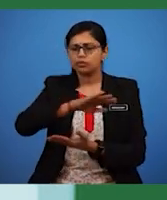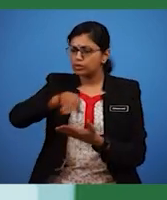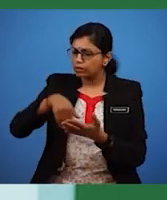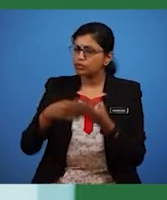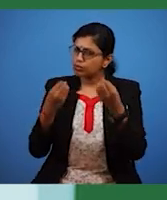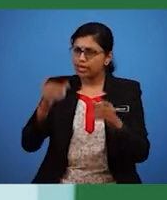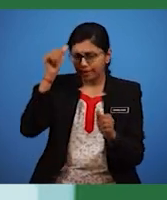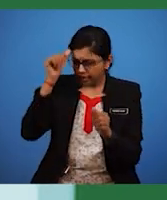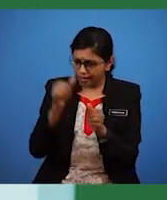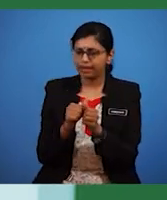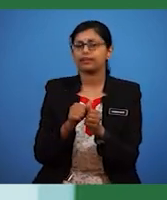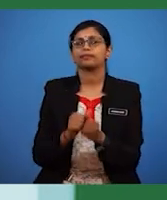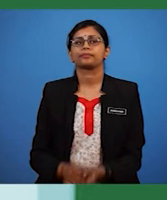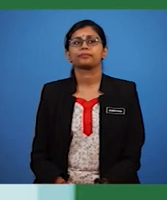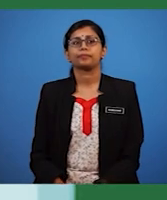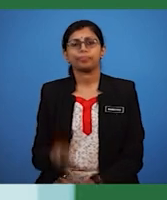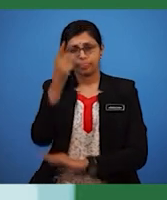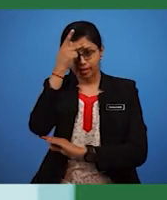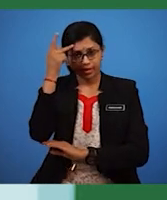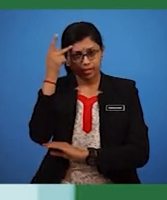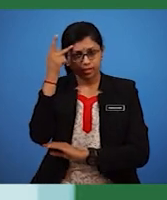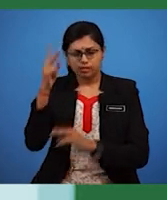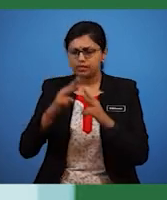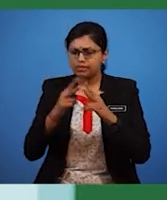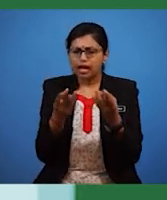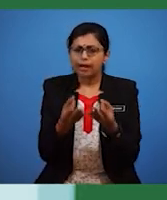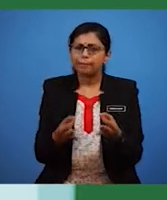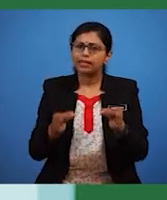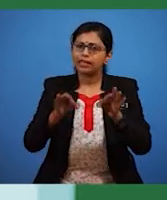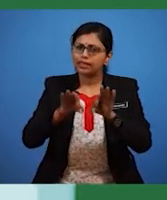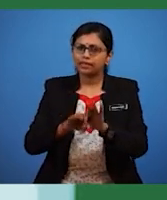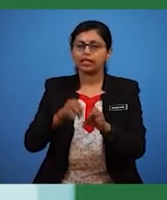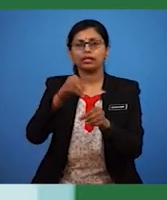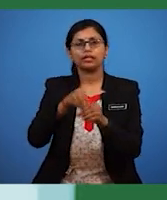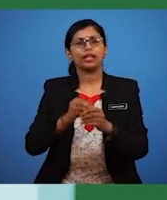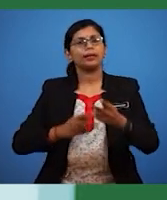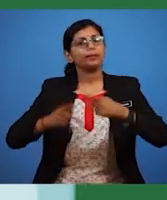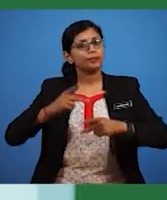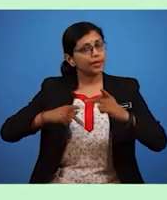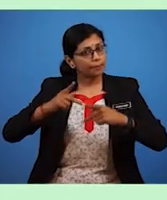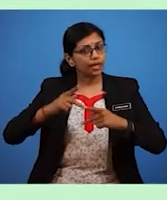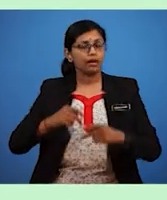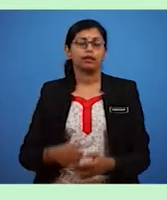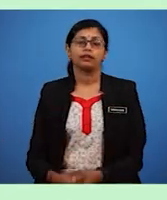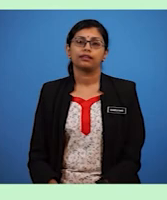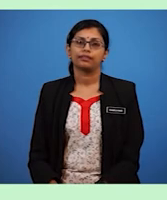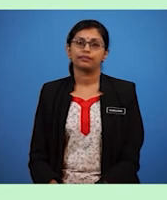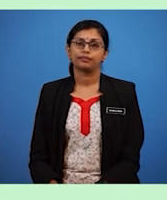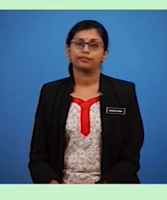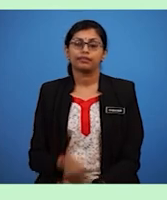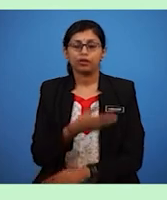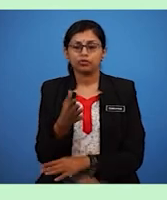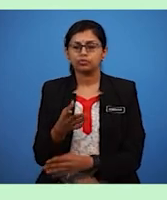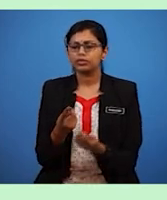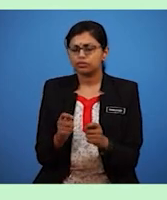dapat mengingatinya kerana ianya sangat penting dalam mata pelajaran kimia. Cuba